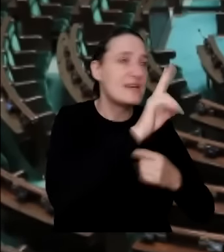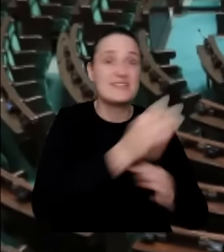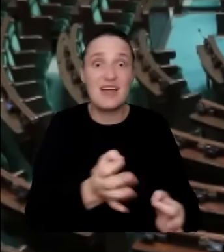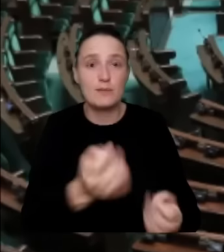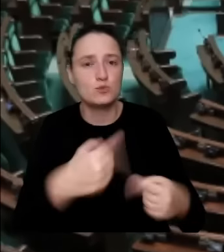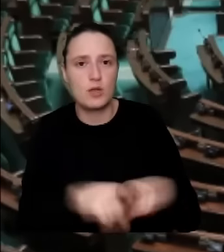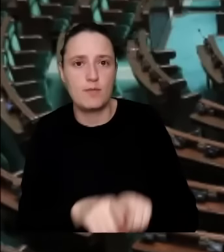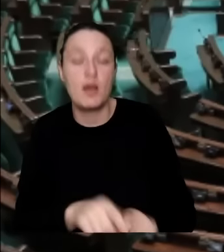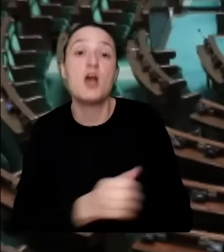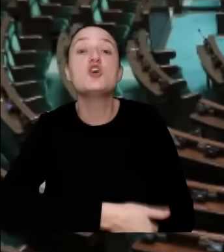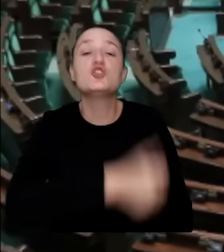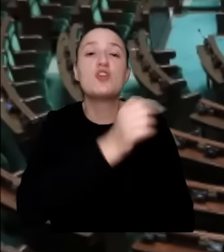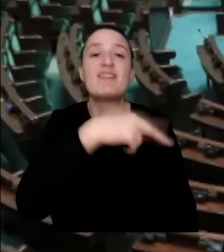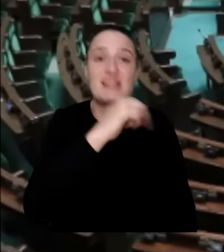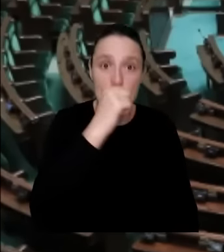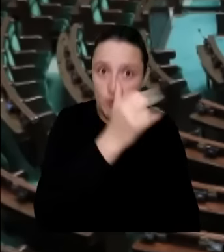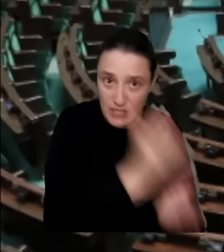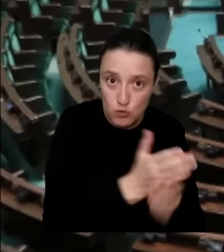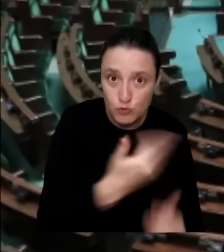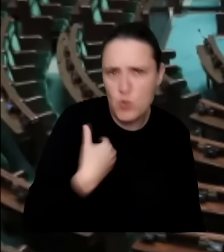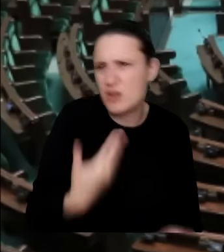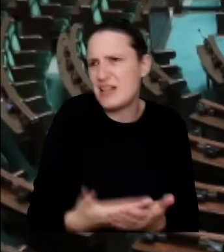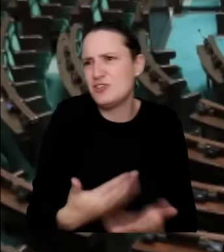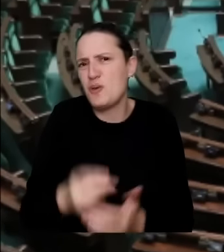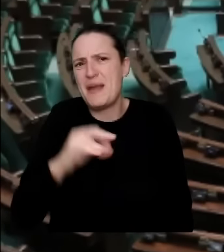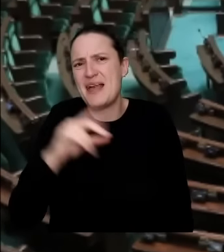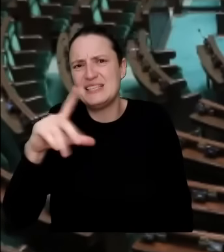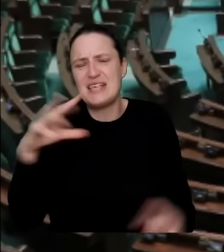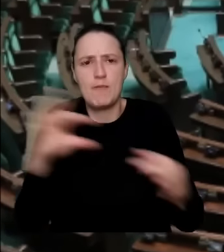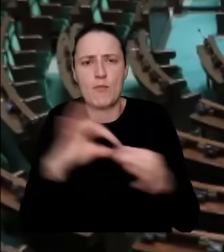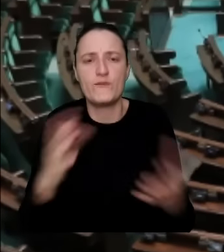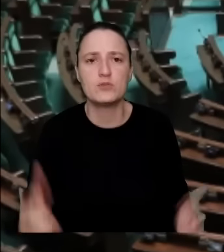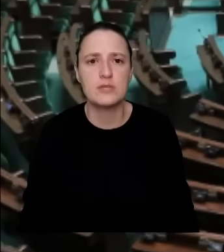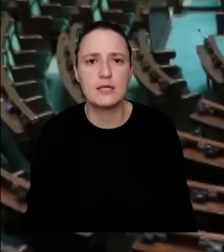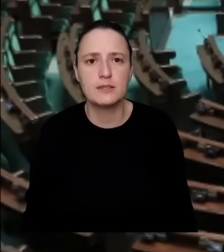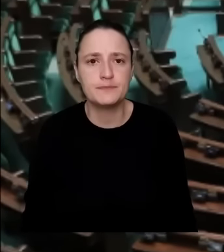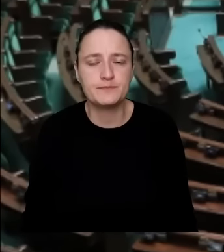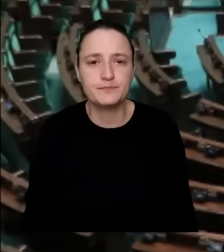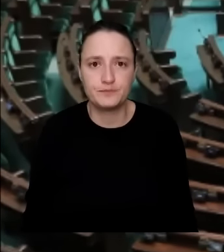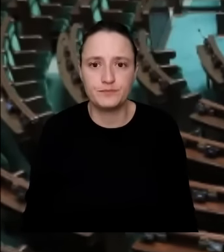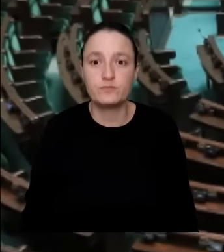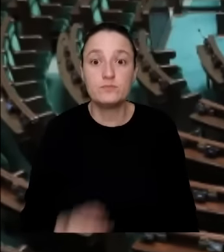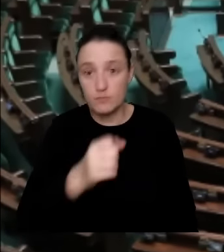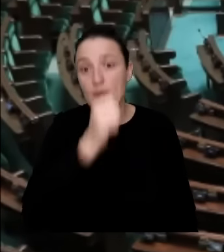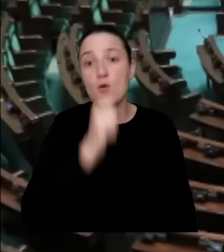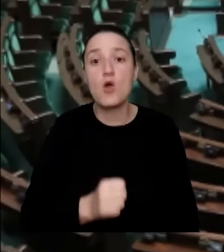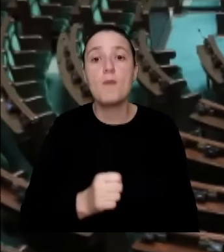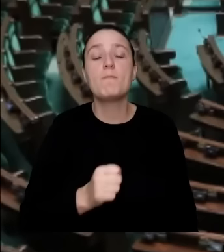Europejskiej Ale dlaczego wy się pod tym podpisujecie i Czy uważa pani że tak jak powiedziała dzisia jedna z